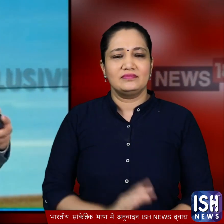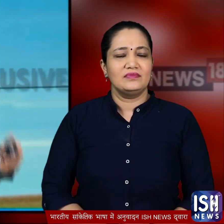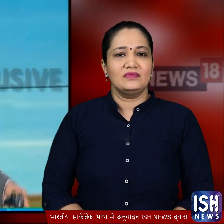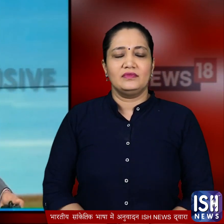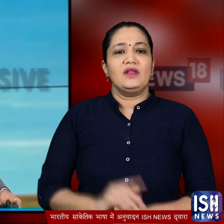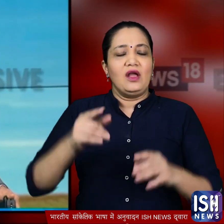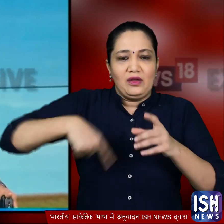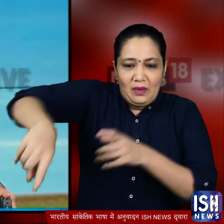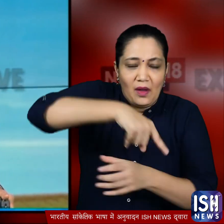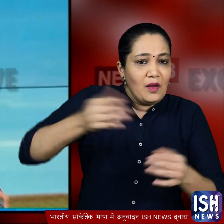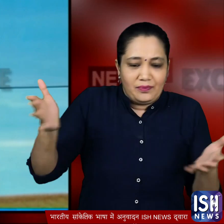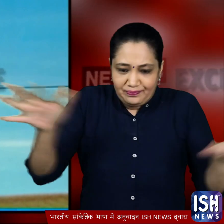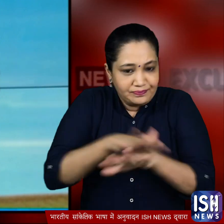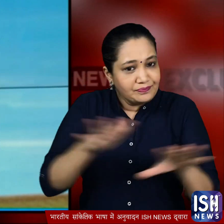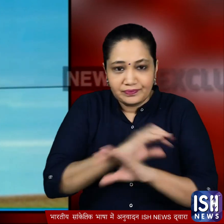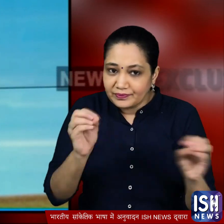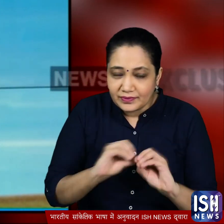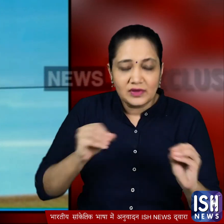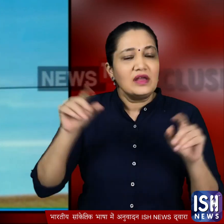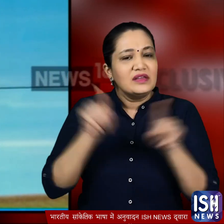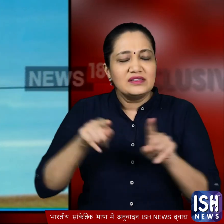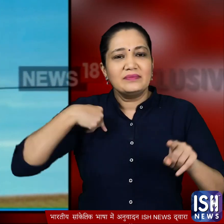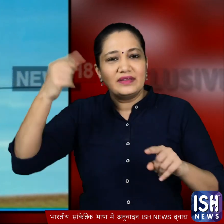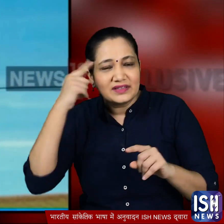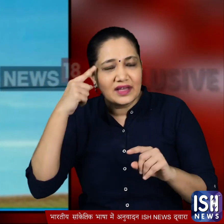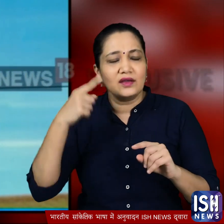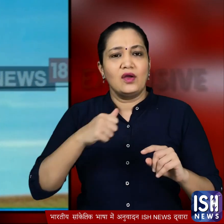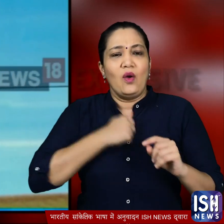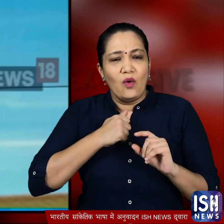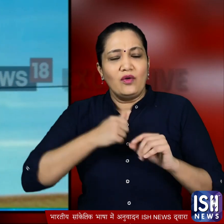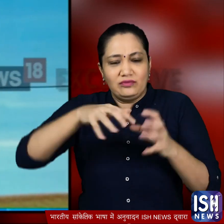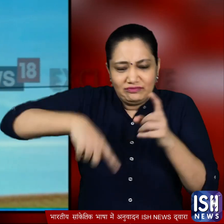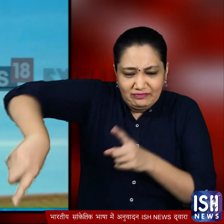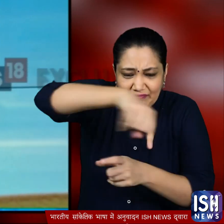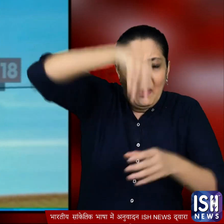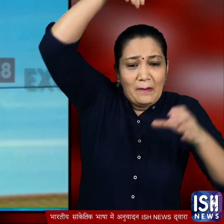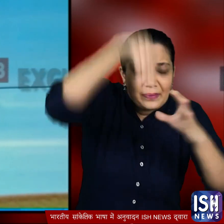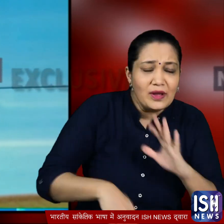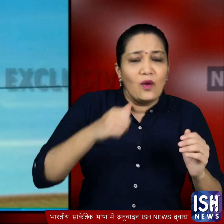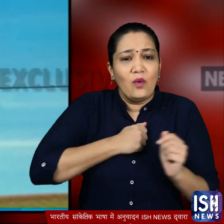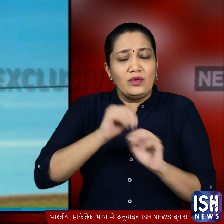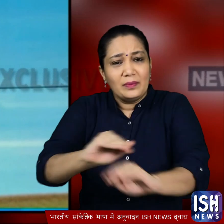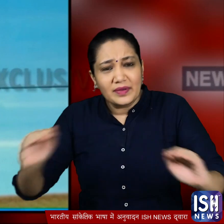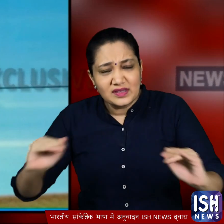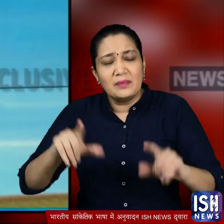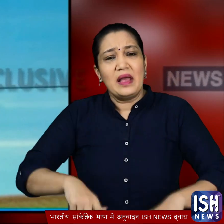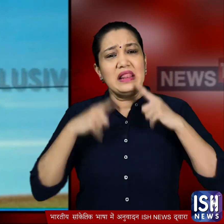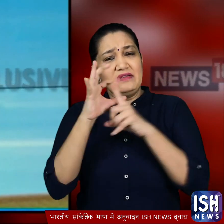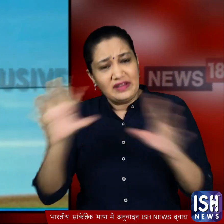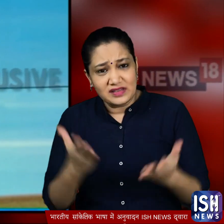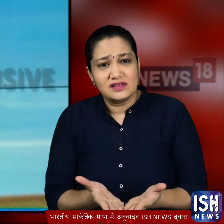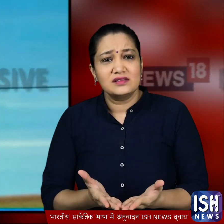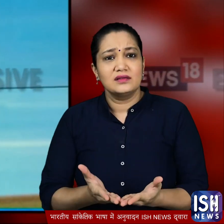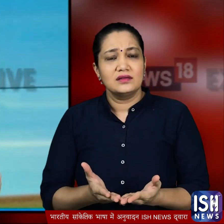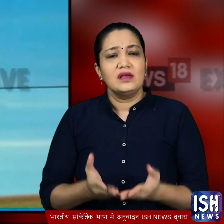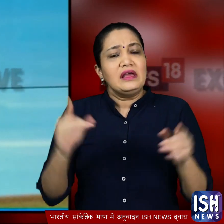तो बोरवेल के गड्ढे हम भरते हैं, न ही इस बात की फिक्र करते हैं कि हमारे खोदे ऐसे गड्ढों में हमारे मासूम बच्चों की जान अटक सकती